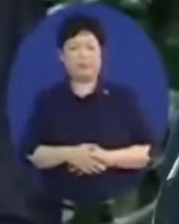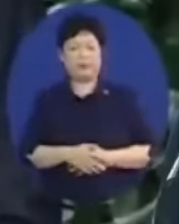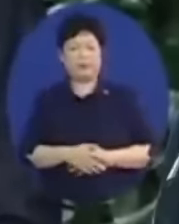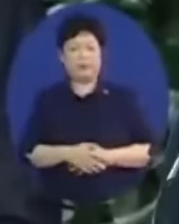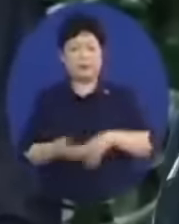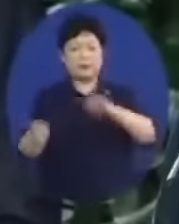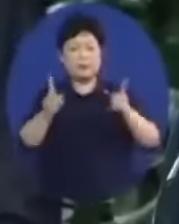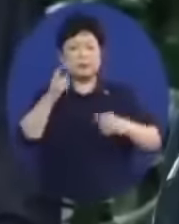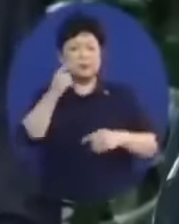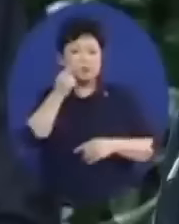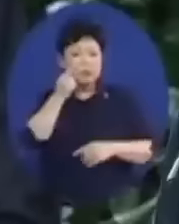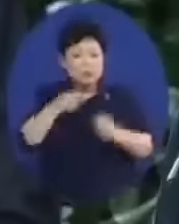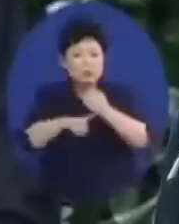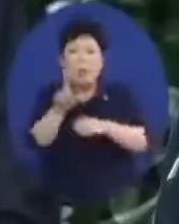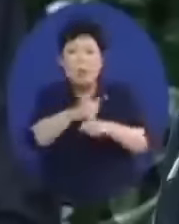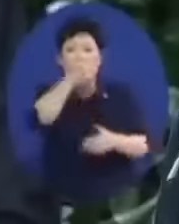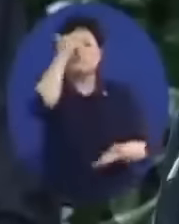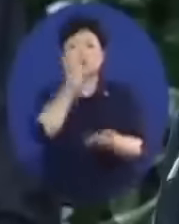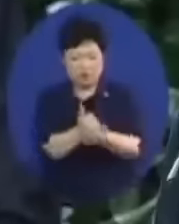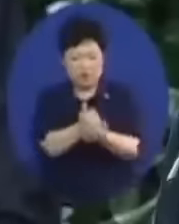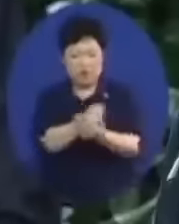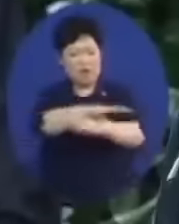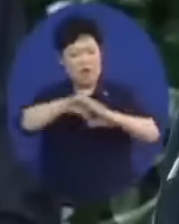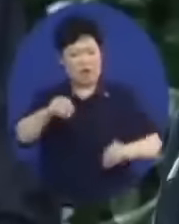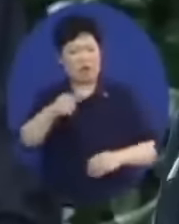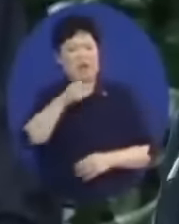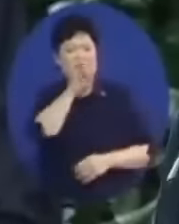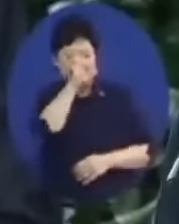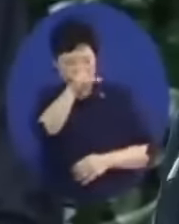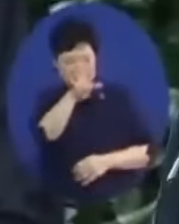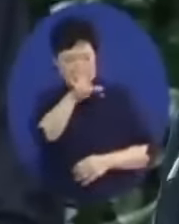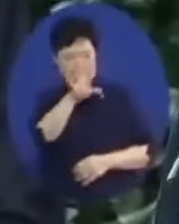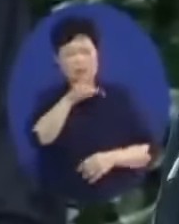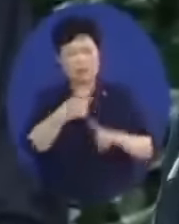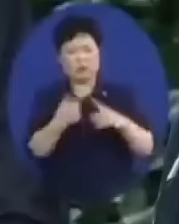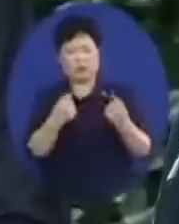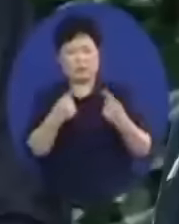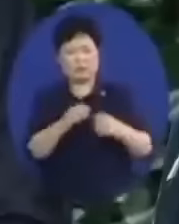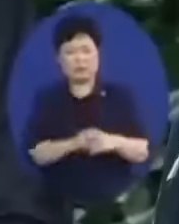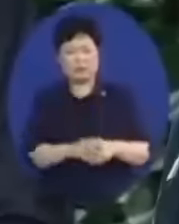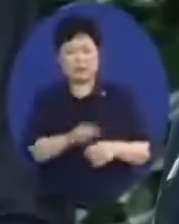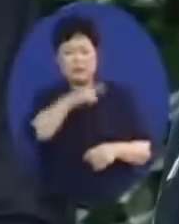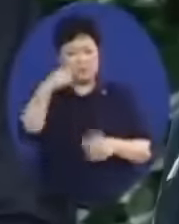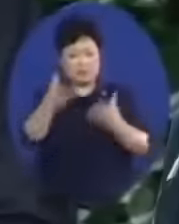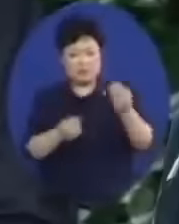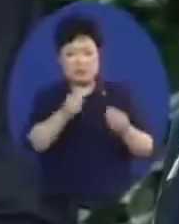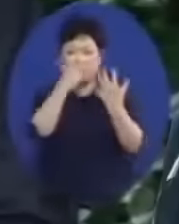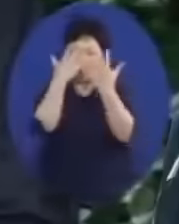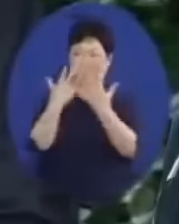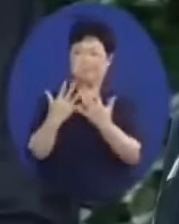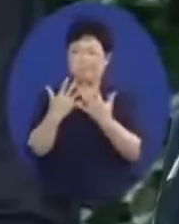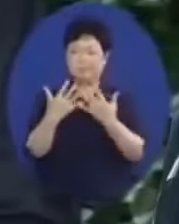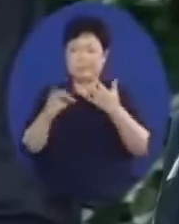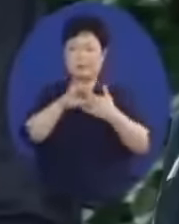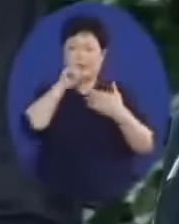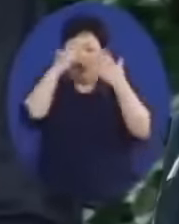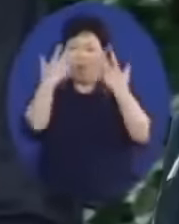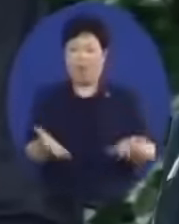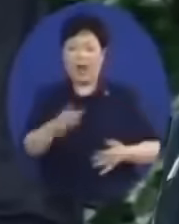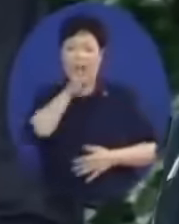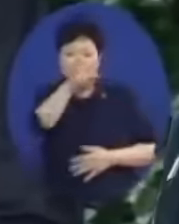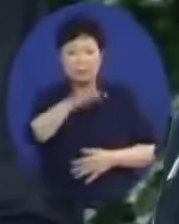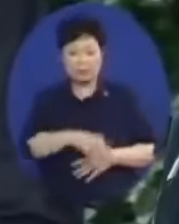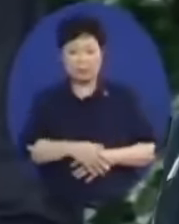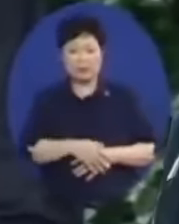못 살아난다는 것은 죄를 갚지 못했다는 것입니다. 빚져서 감옥에 들어갔으면, 감옥에서 나오지 못하면